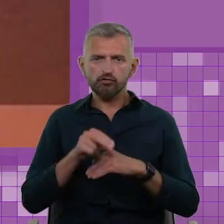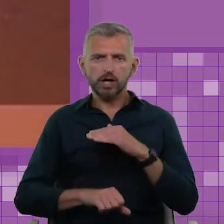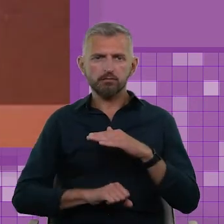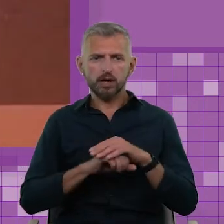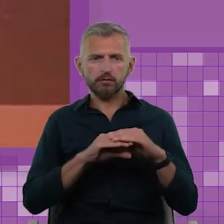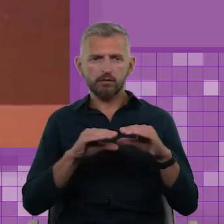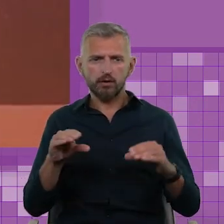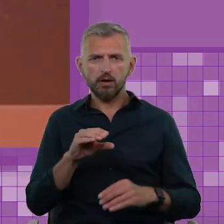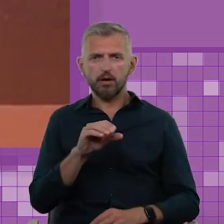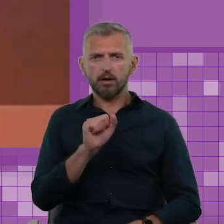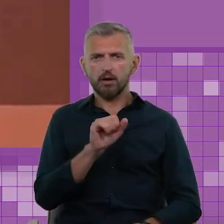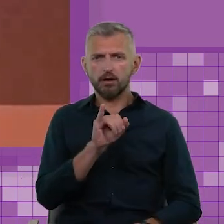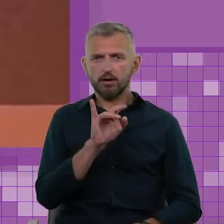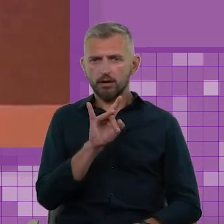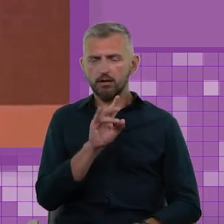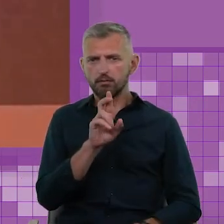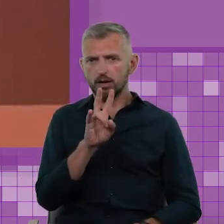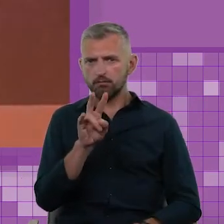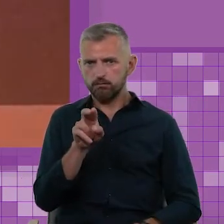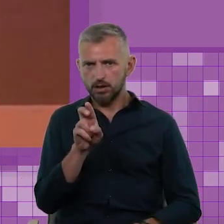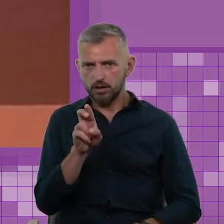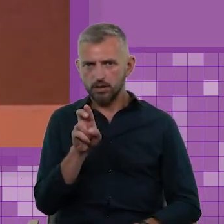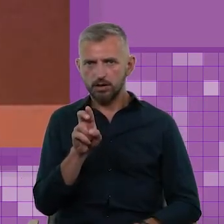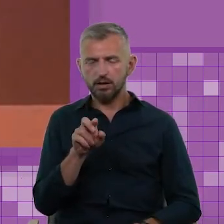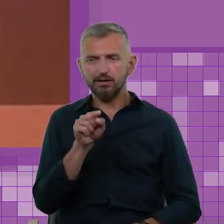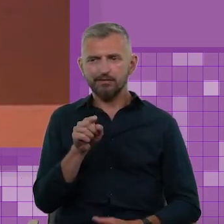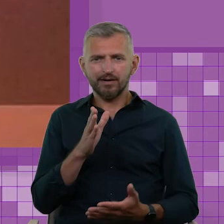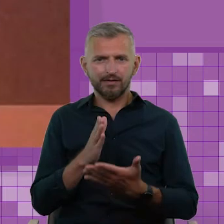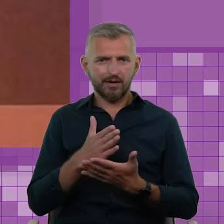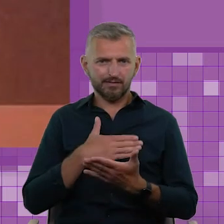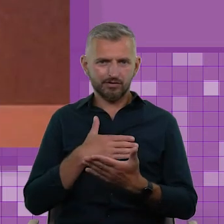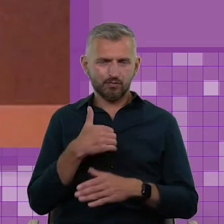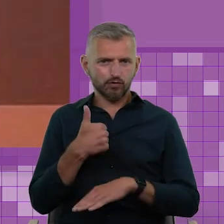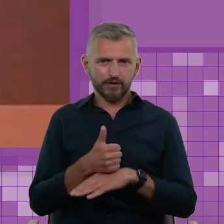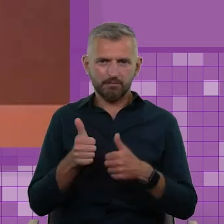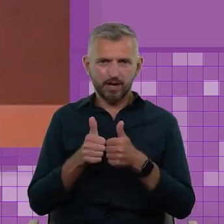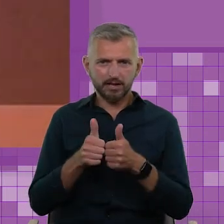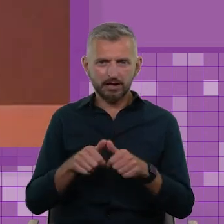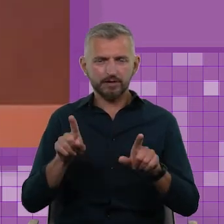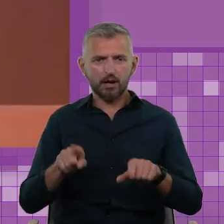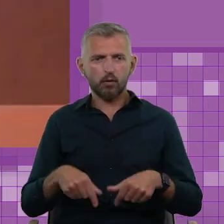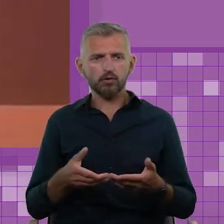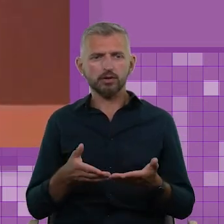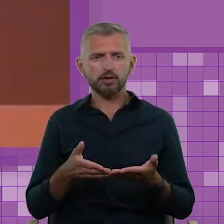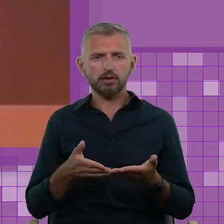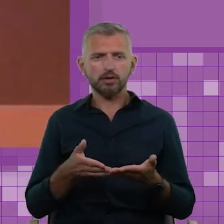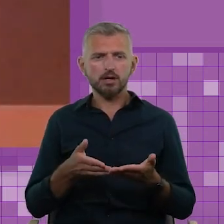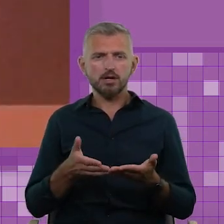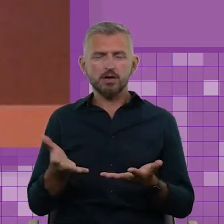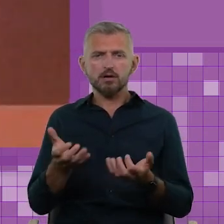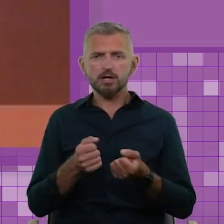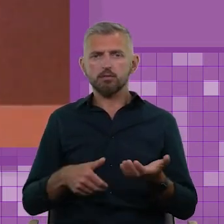платформу Airbnb.org, яке також є нашим одним з основних партнерів. Також